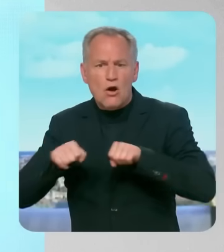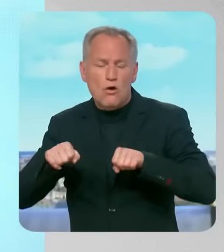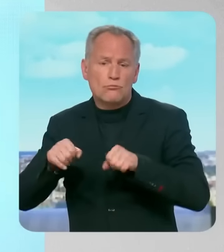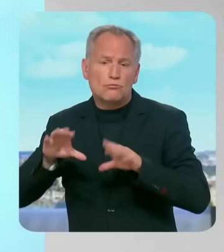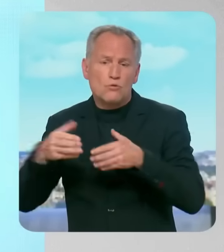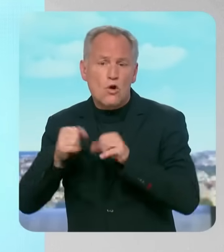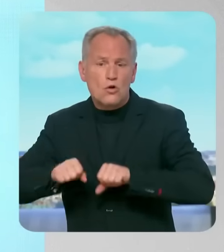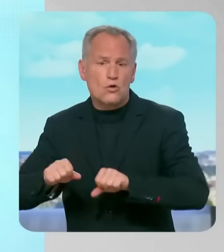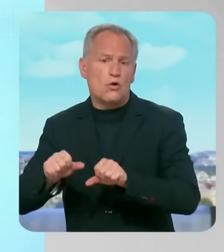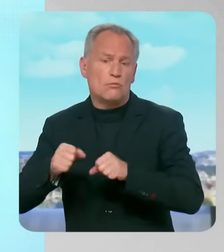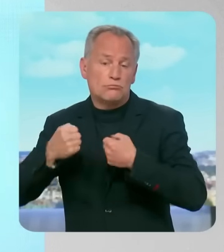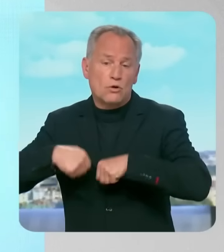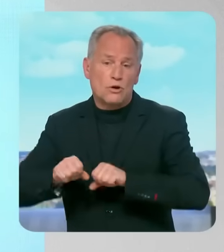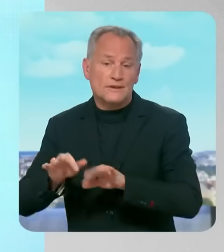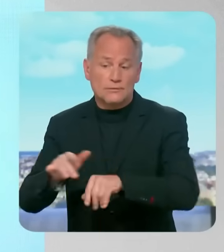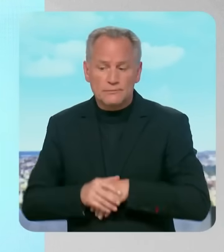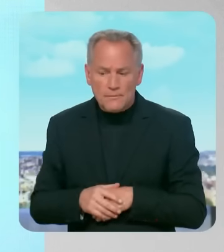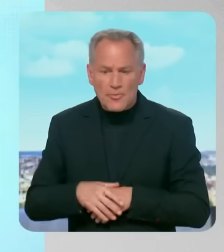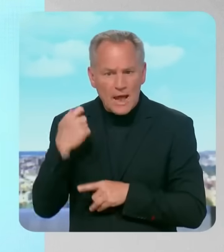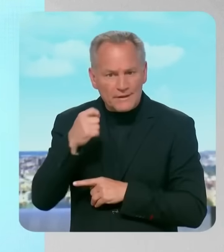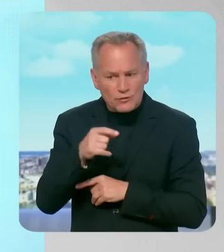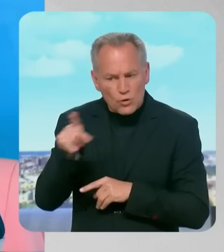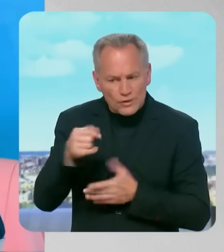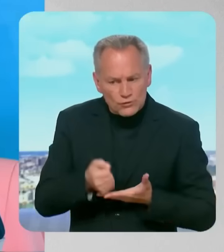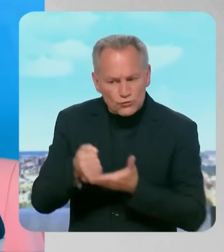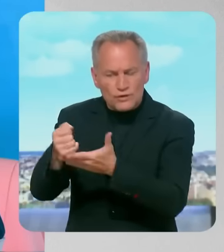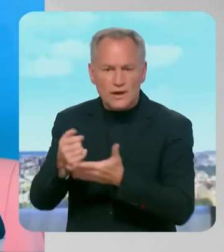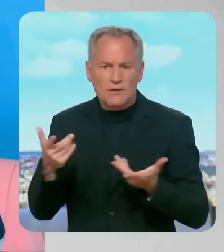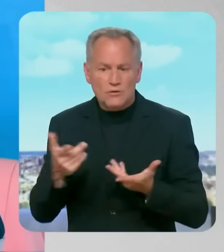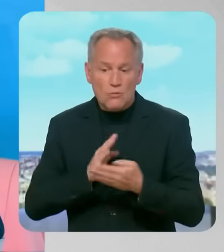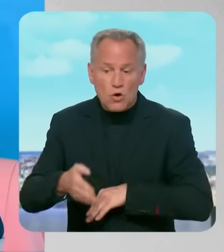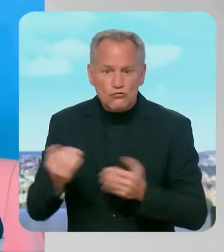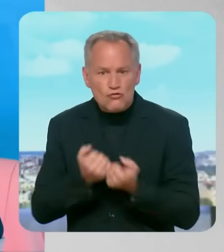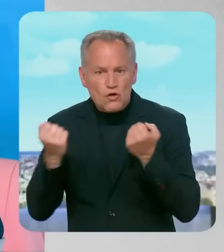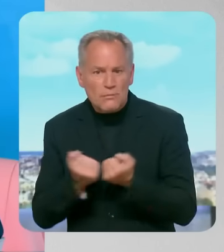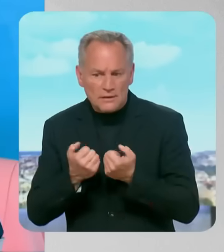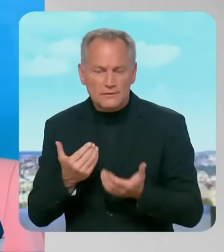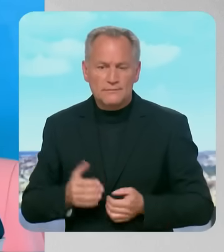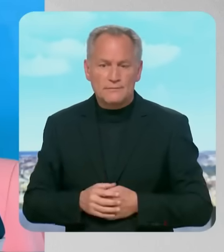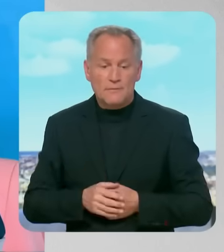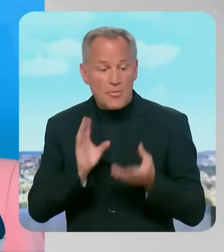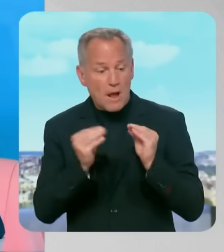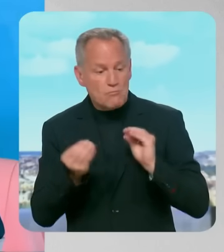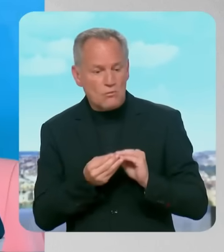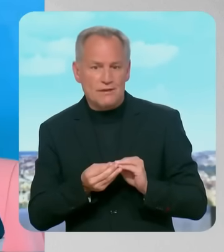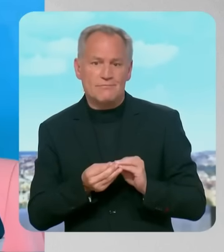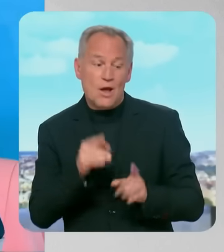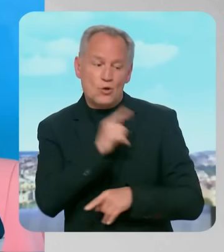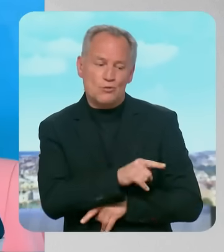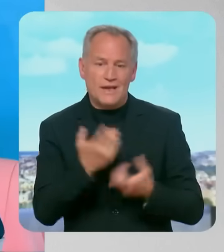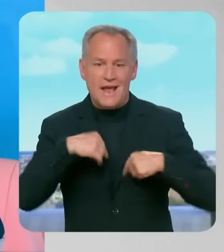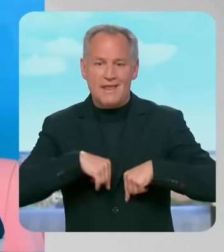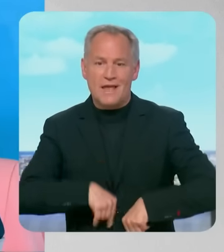campagne dans ces européennes, c'est quelque chose de logique, non ? Regardez, le problème, tous les deux côte à côte. Problème, c'est qu'il le fait avec les moyens de